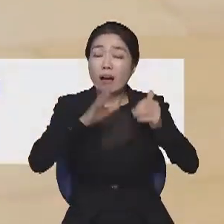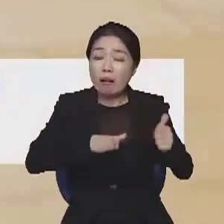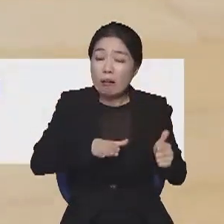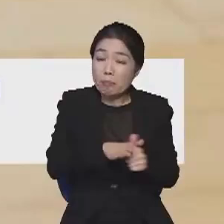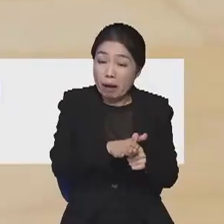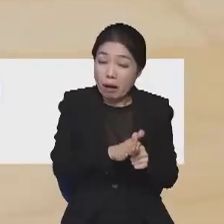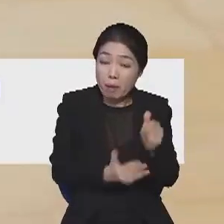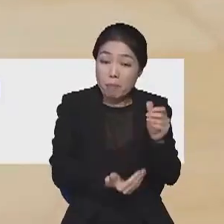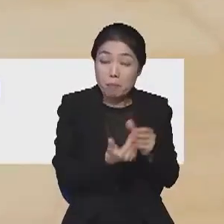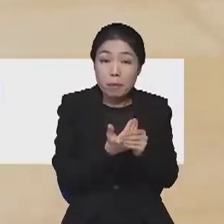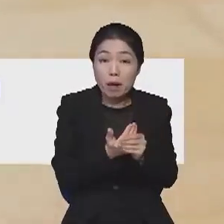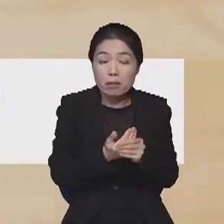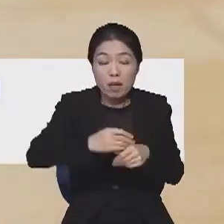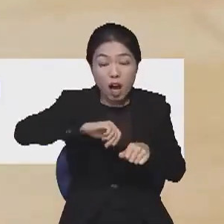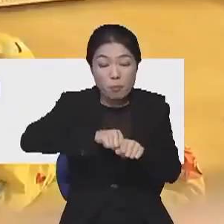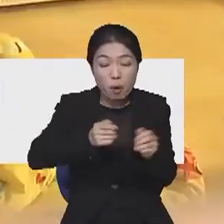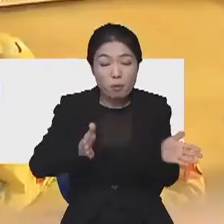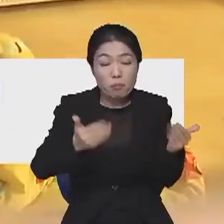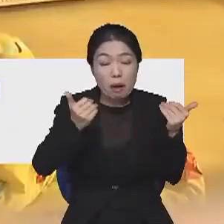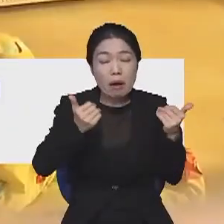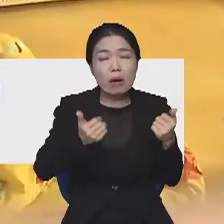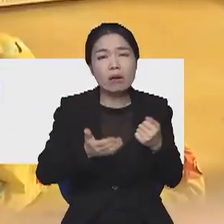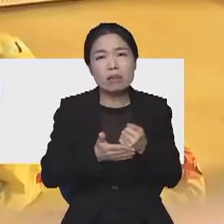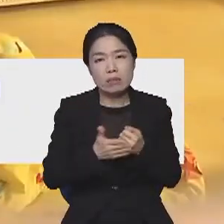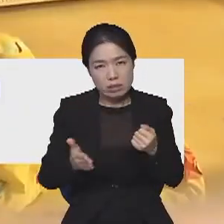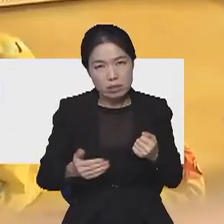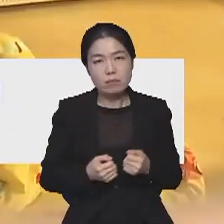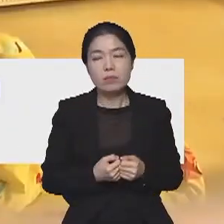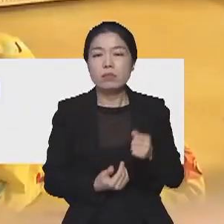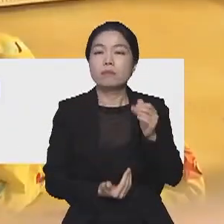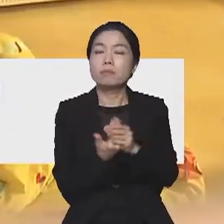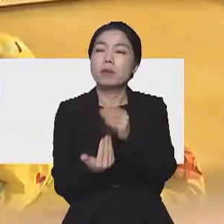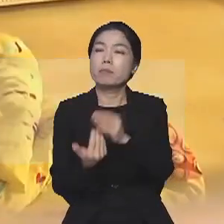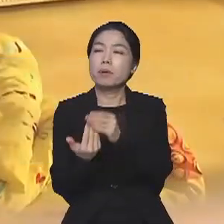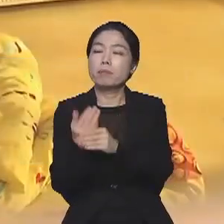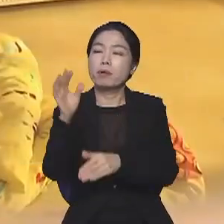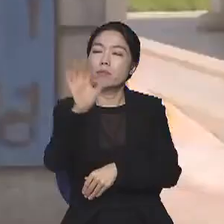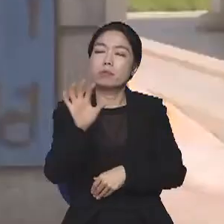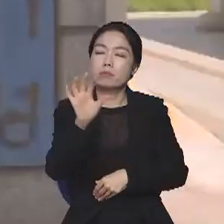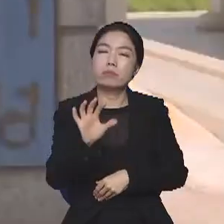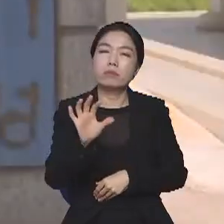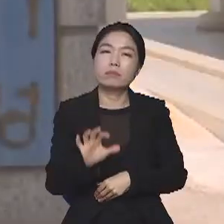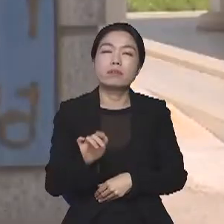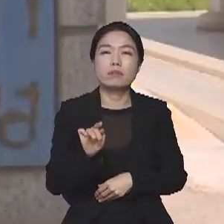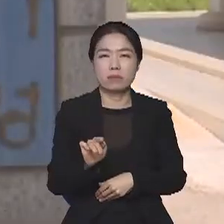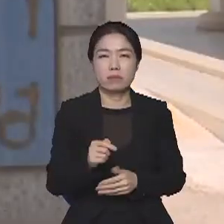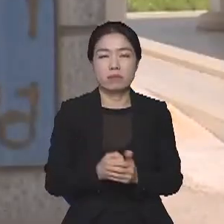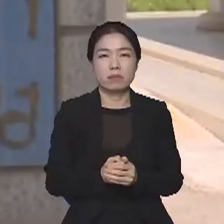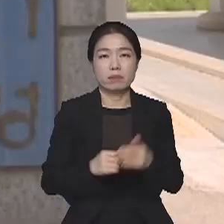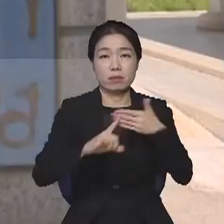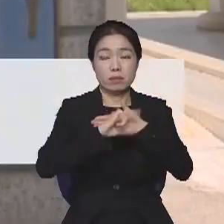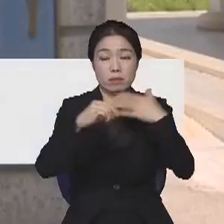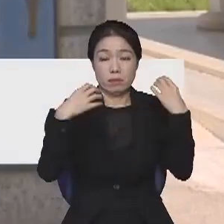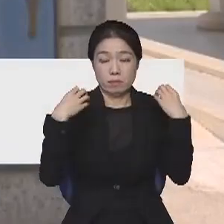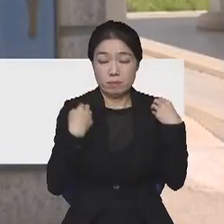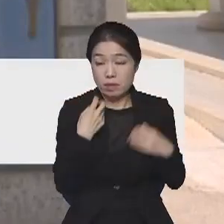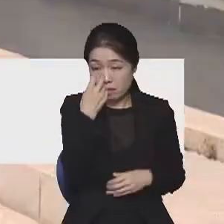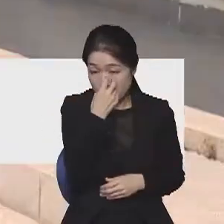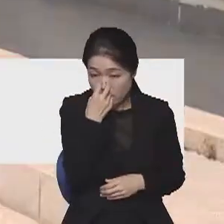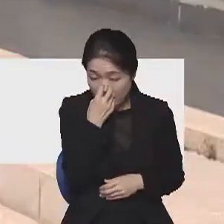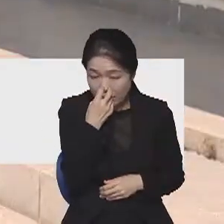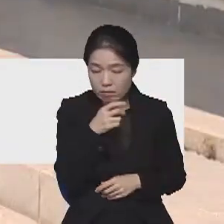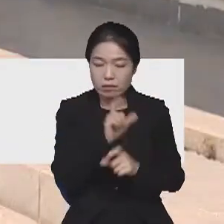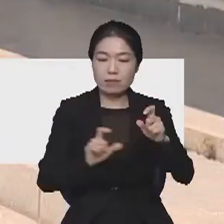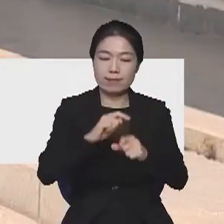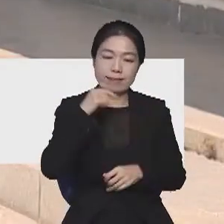아동학대가 발생하더라도 솜방망이 처벌로 이어지면서 같은 사건이 되풀이되고 있습니다. 지자체의 관리감독 역시